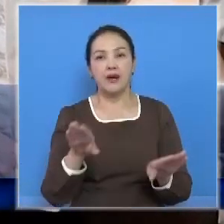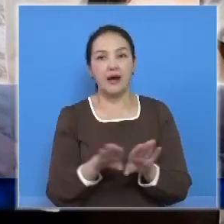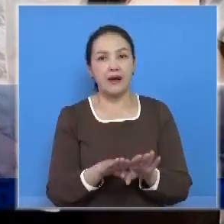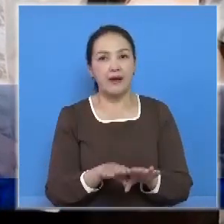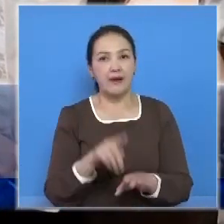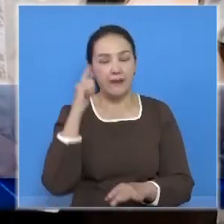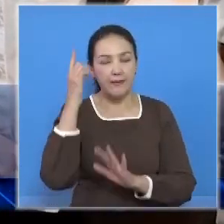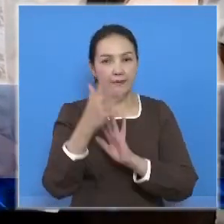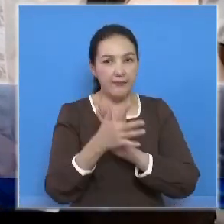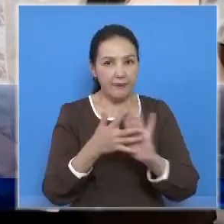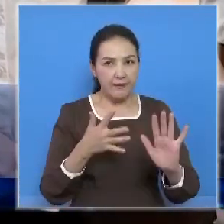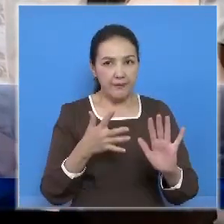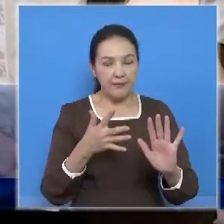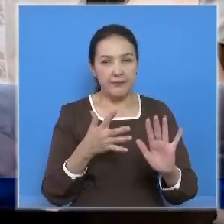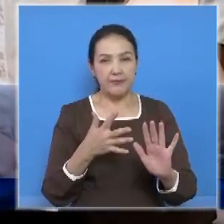мойындағандары